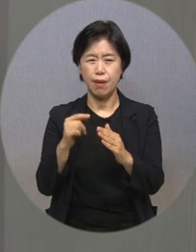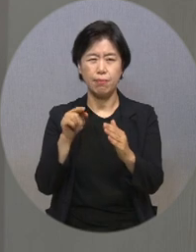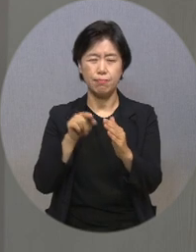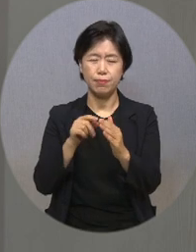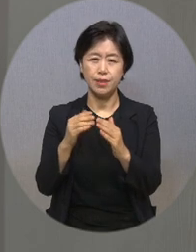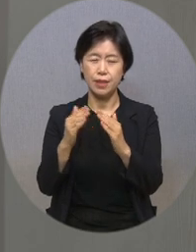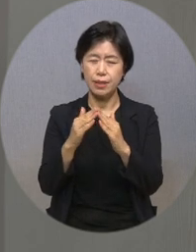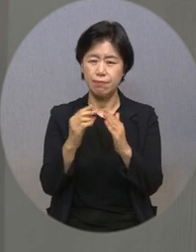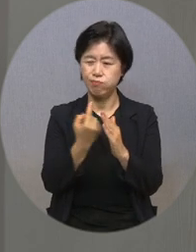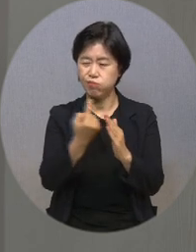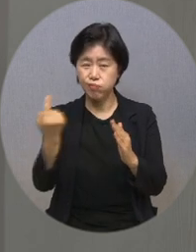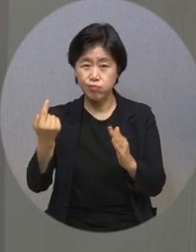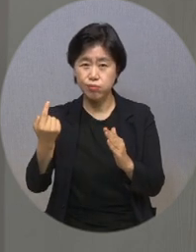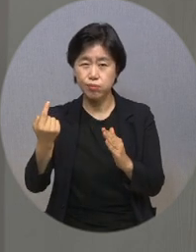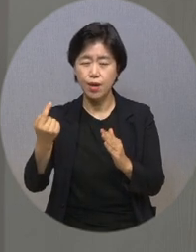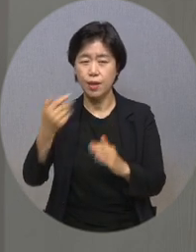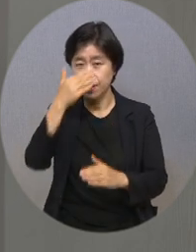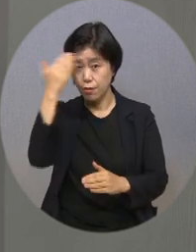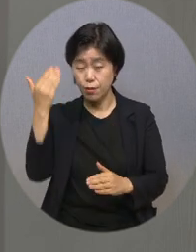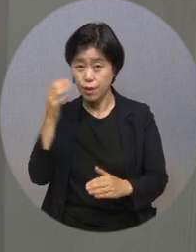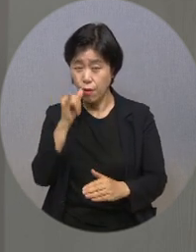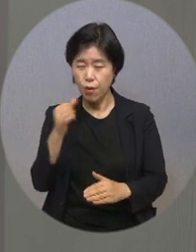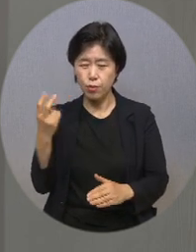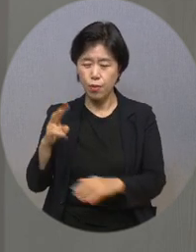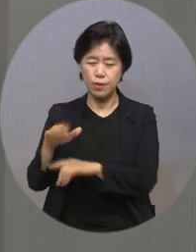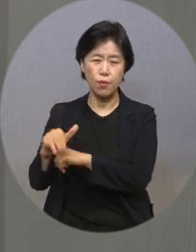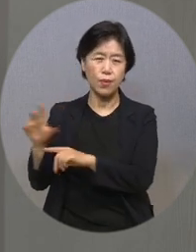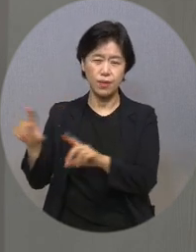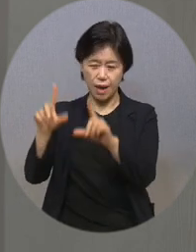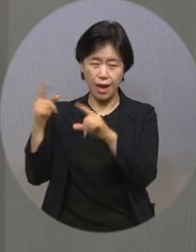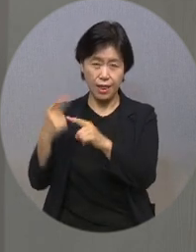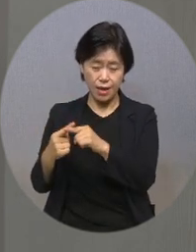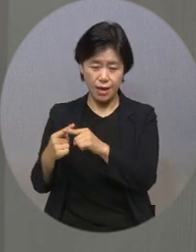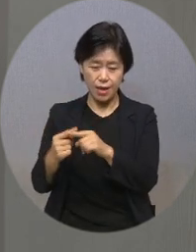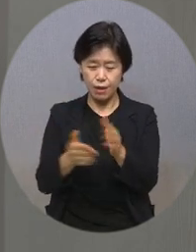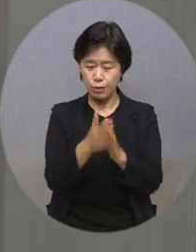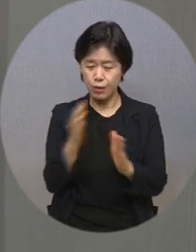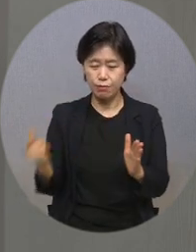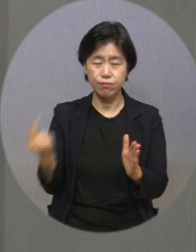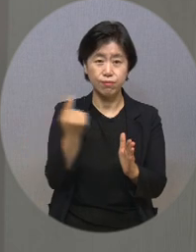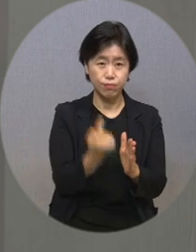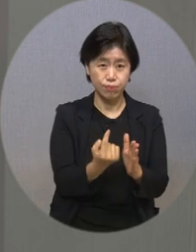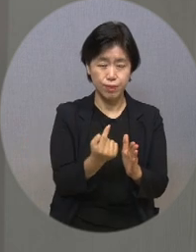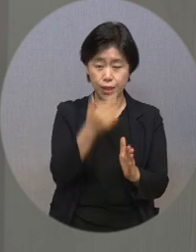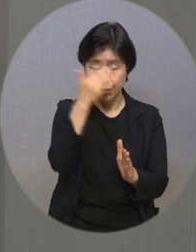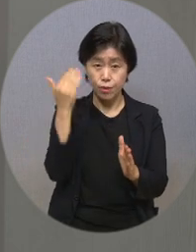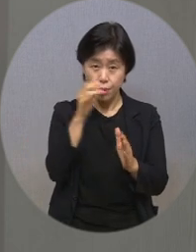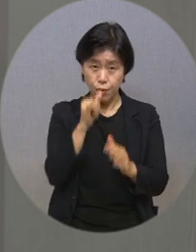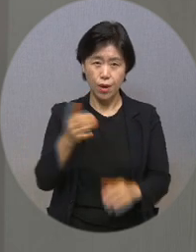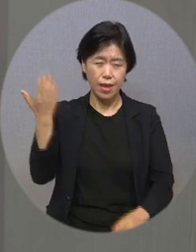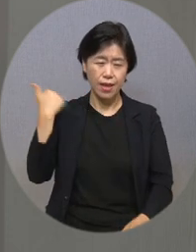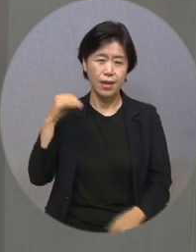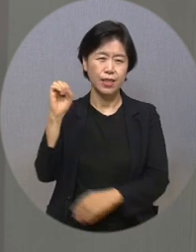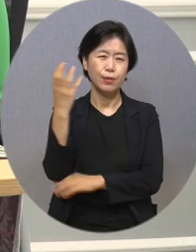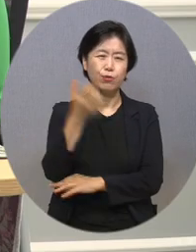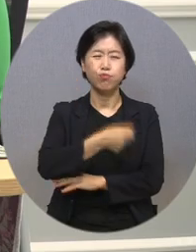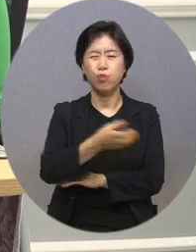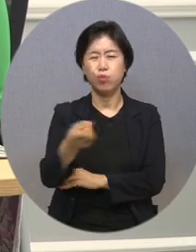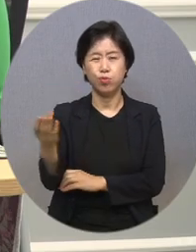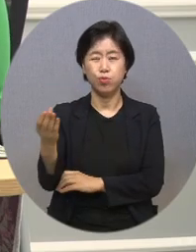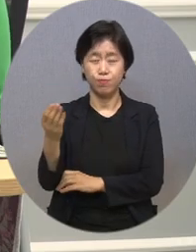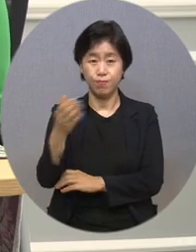시골에서 상경을 해가지고 형편이 어려우니까 지하철 내 과거에는 신문을 판매하는 청소년들이 있었어요. 아, 그렇죠. 네,